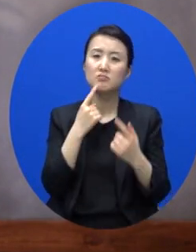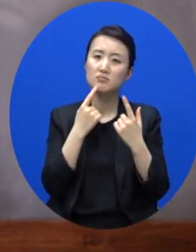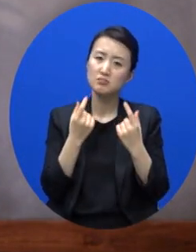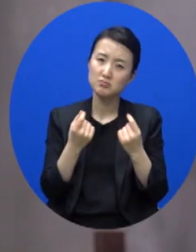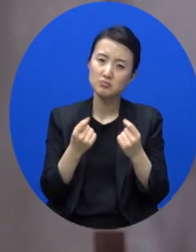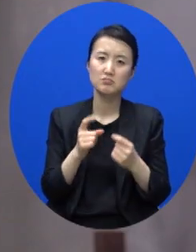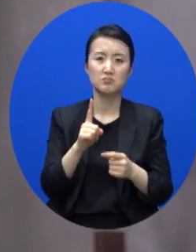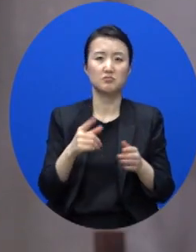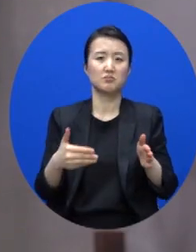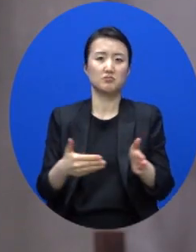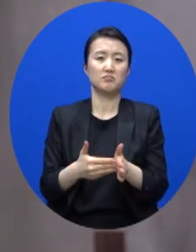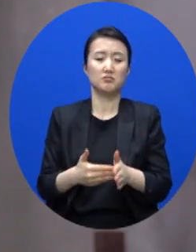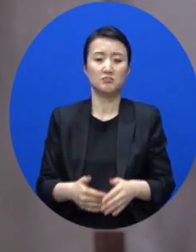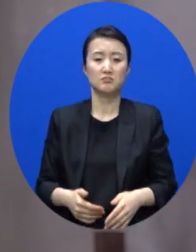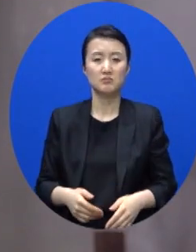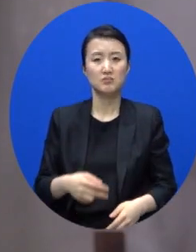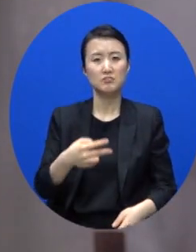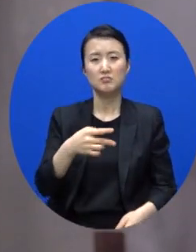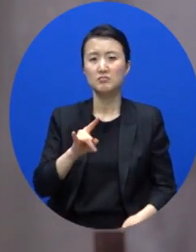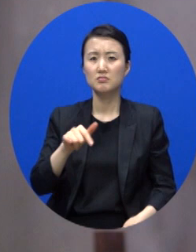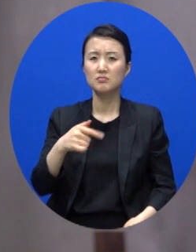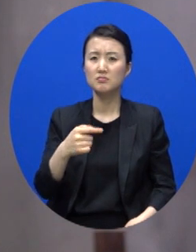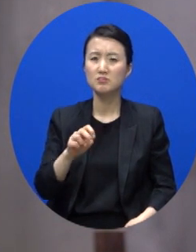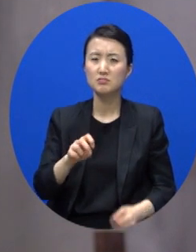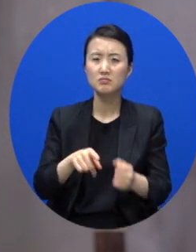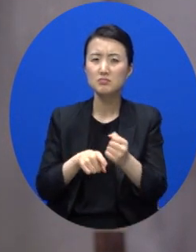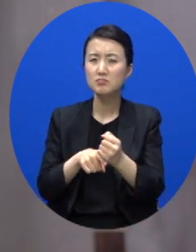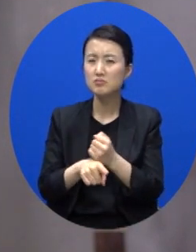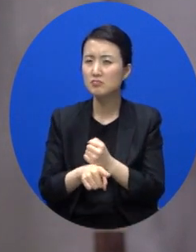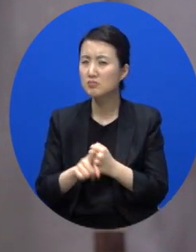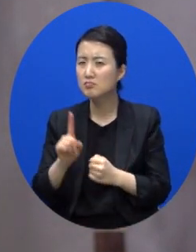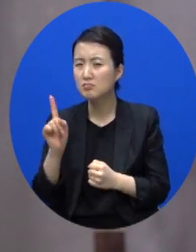정도만 알지 대금이라는 것이